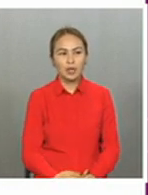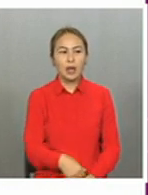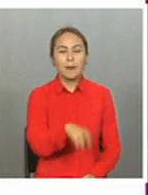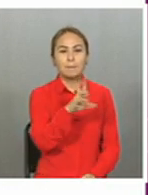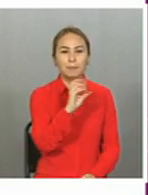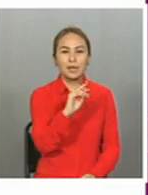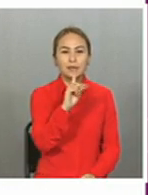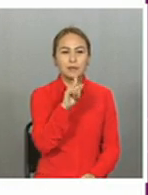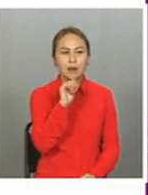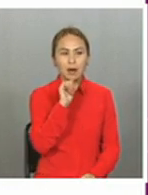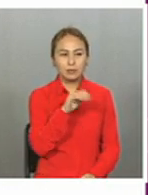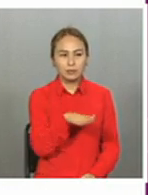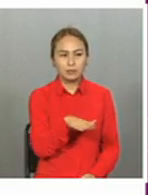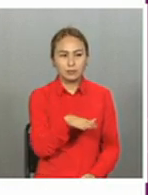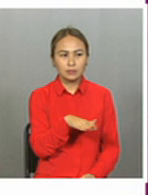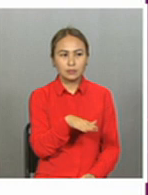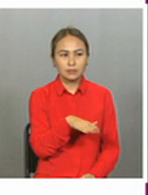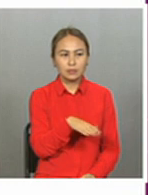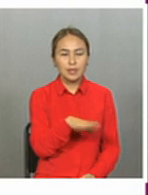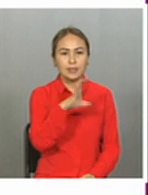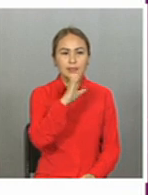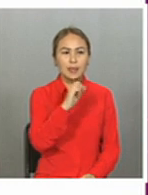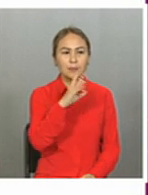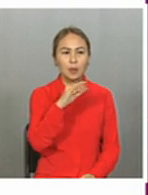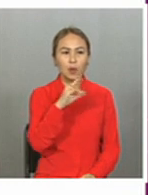Бекзат, Самиқолла,